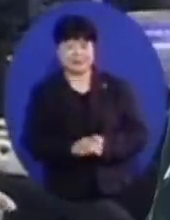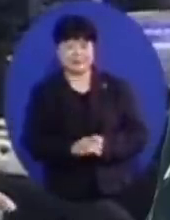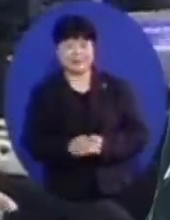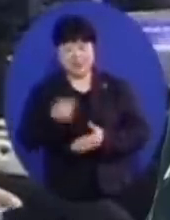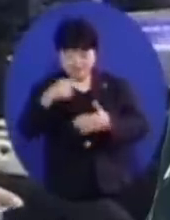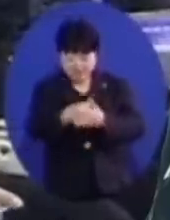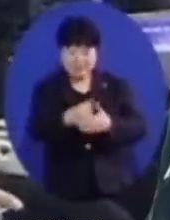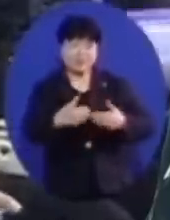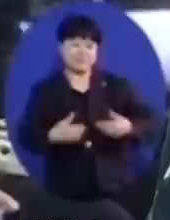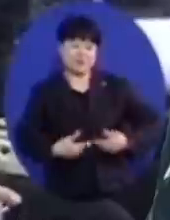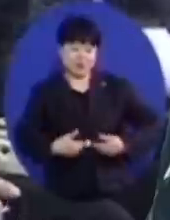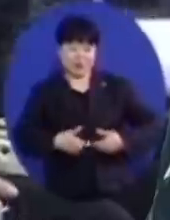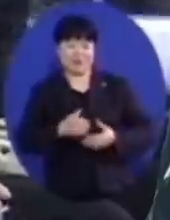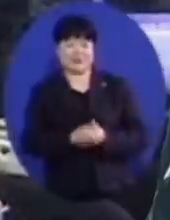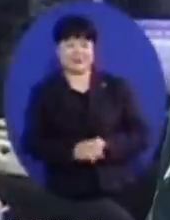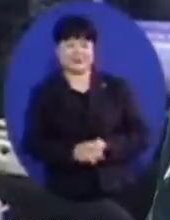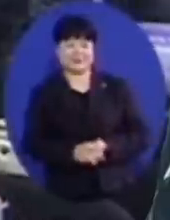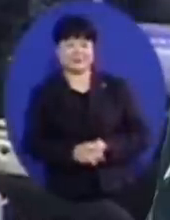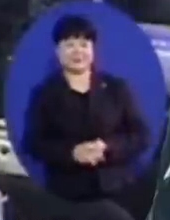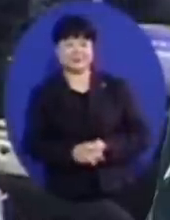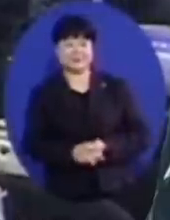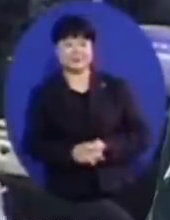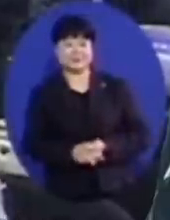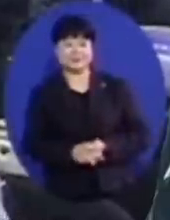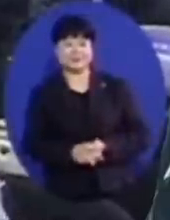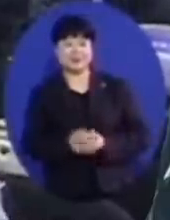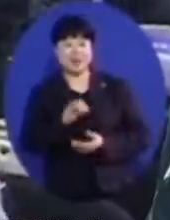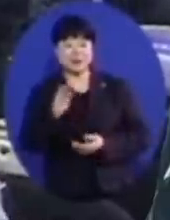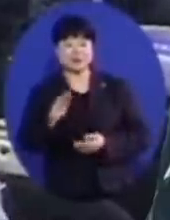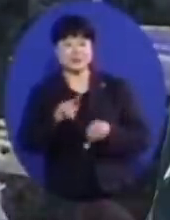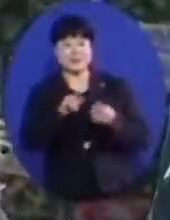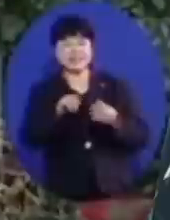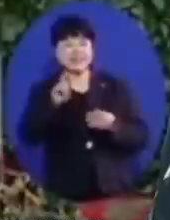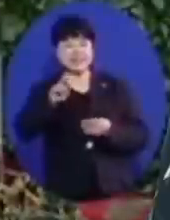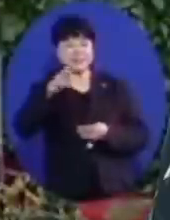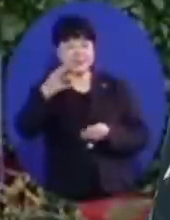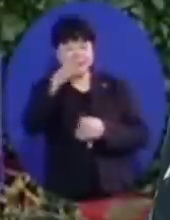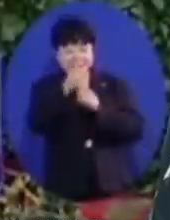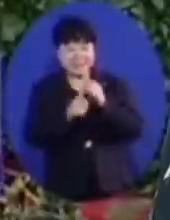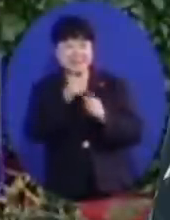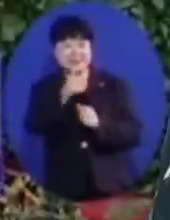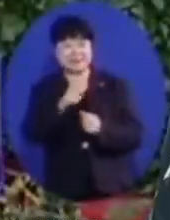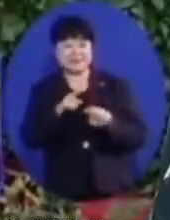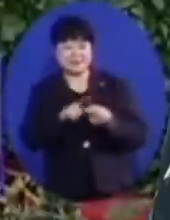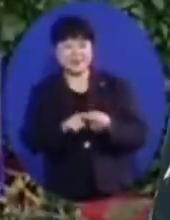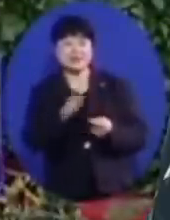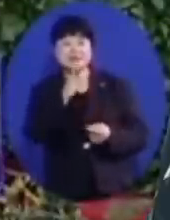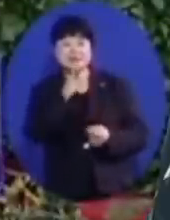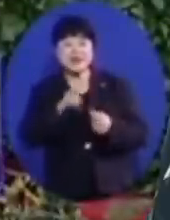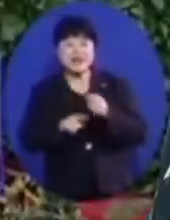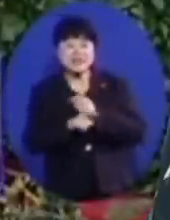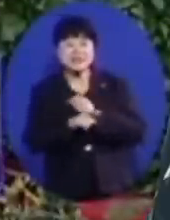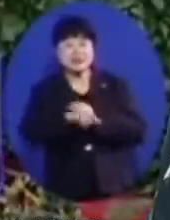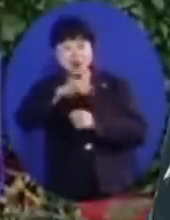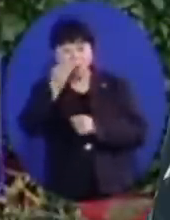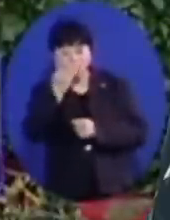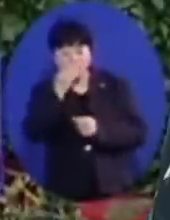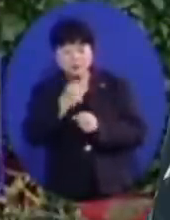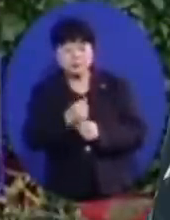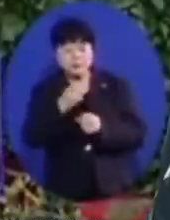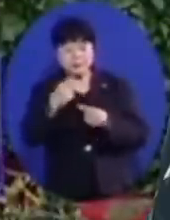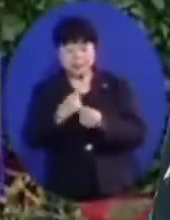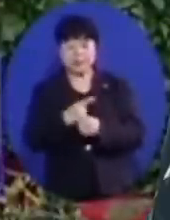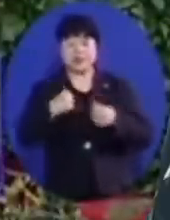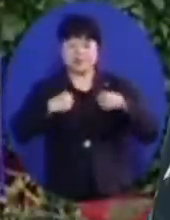그렇게 결심을 해야 되는 것입니다 에베소서 4장 24절에 하나님을 따라 의회와 진리의 거룩함으로 지으심을 얻은 새